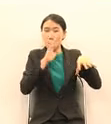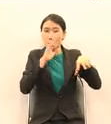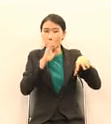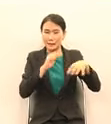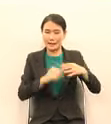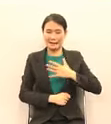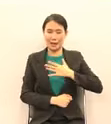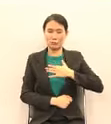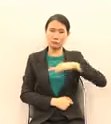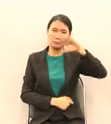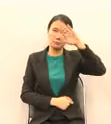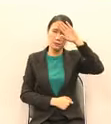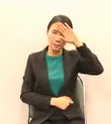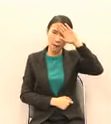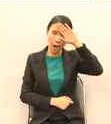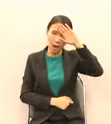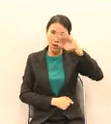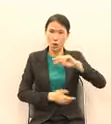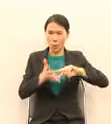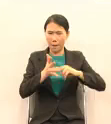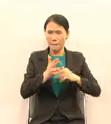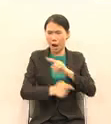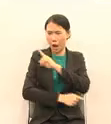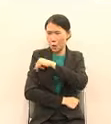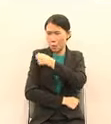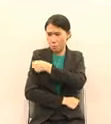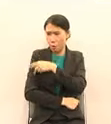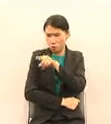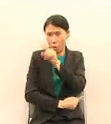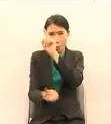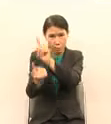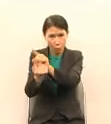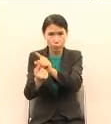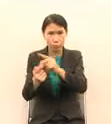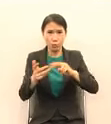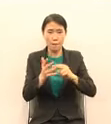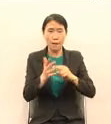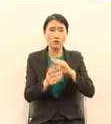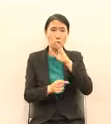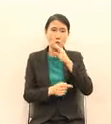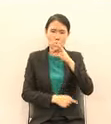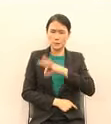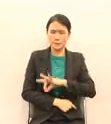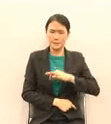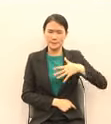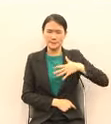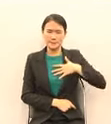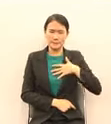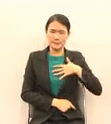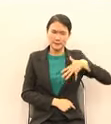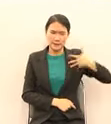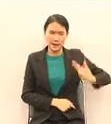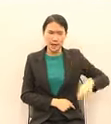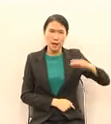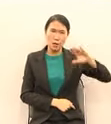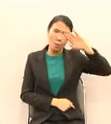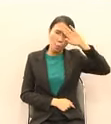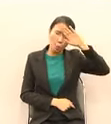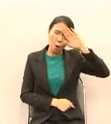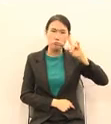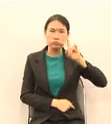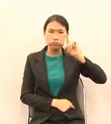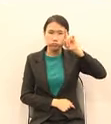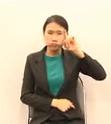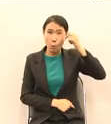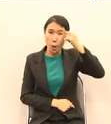มาเนี่ยท่านไม่สามารถมาหาหมอนะหมายถึงว่าท่านเมื่อไม่สบายในระหว่าง14วันเนี่ยนะครับท่